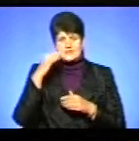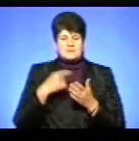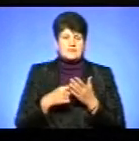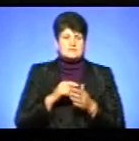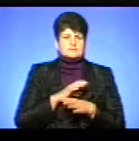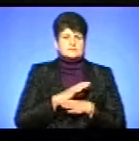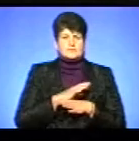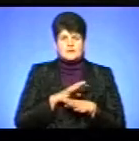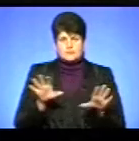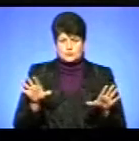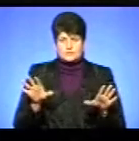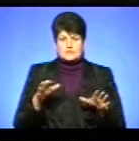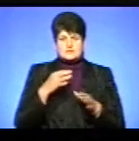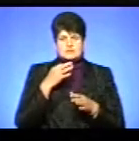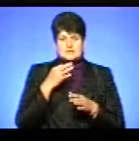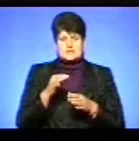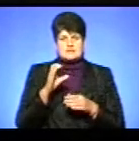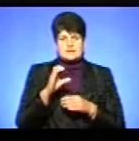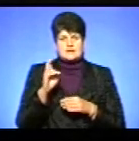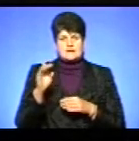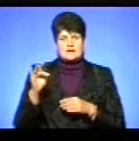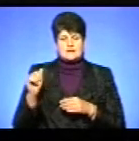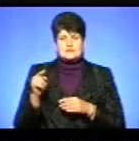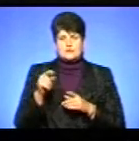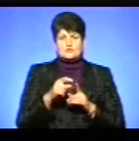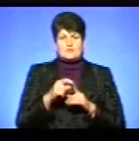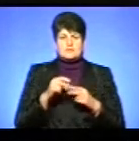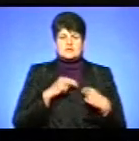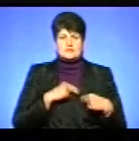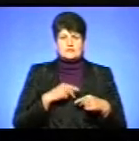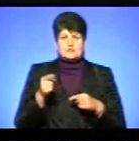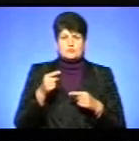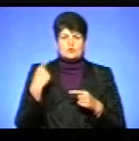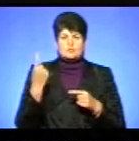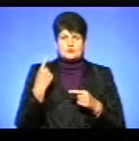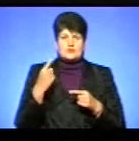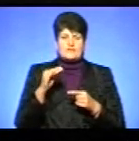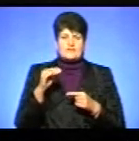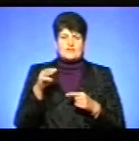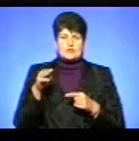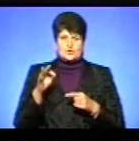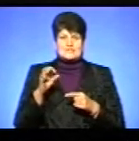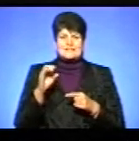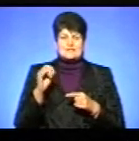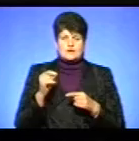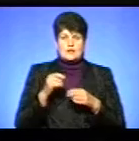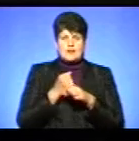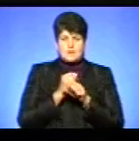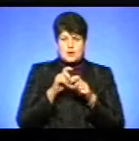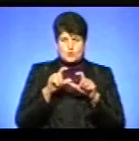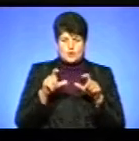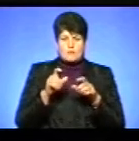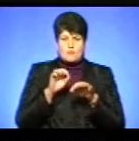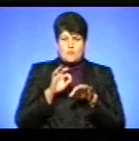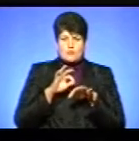підтвердили, повідомив речник Нацполіції області Сергій Карета. За його словами, працівники Тернопільської обласної фітосанітарної лабораторії провели